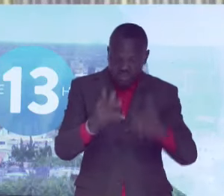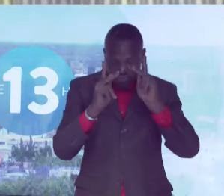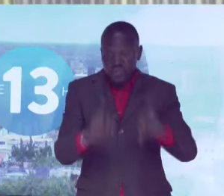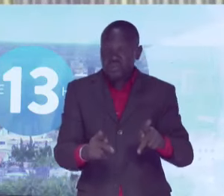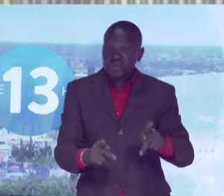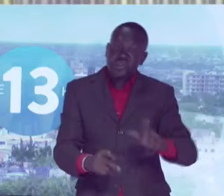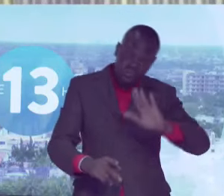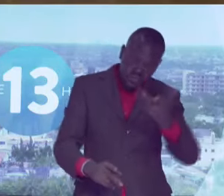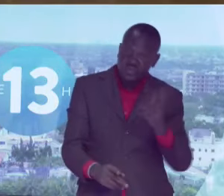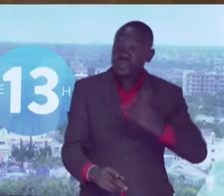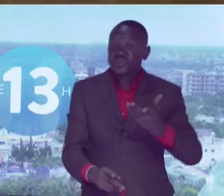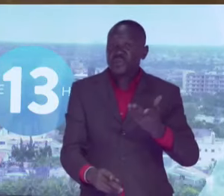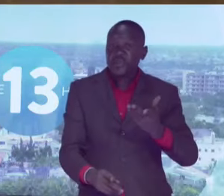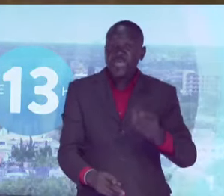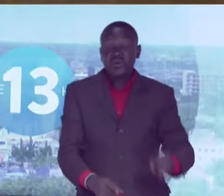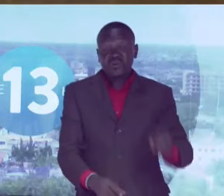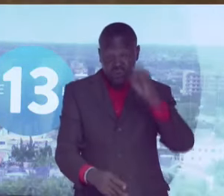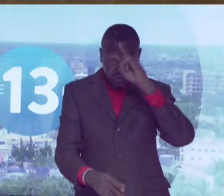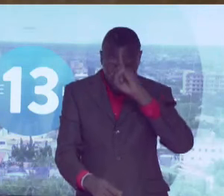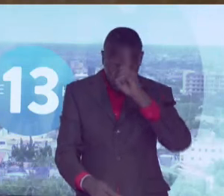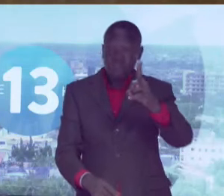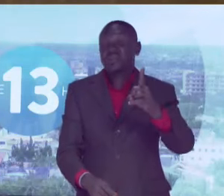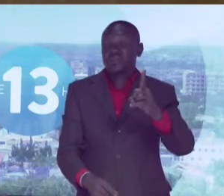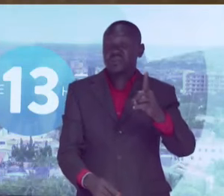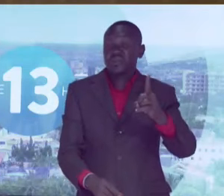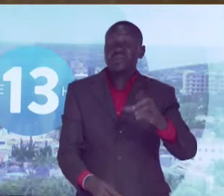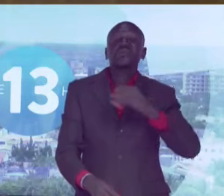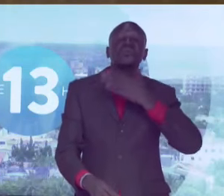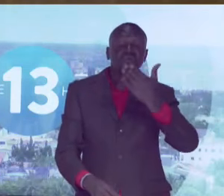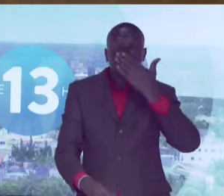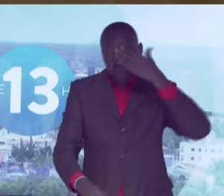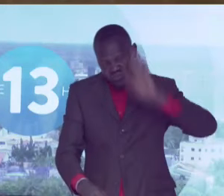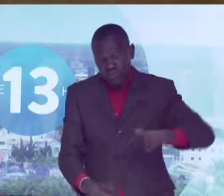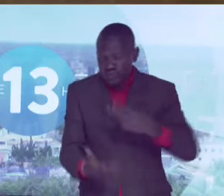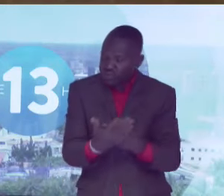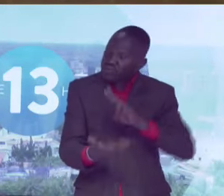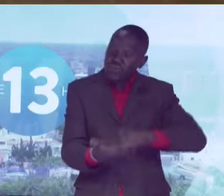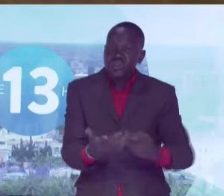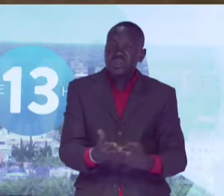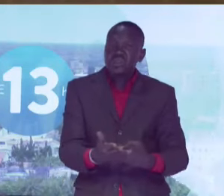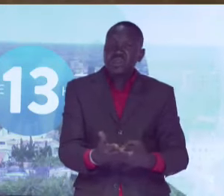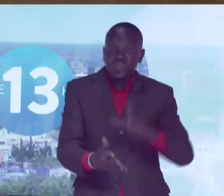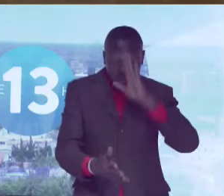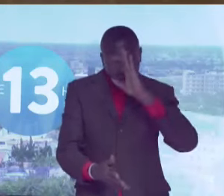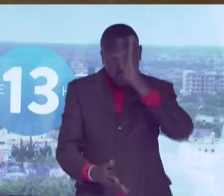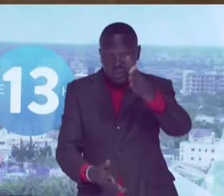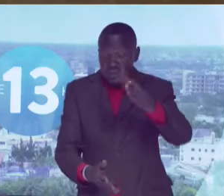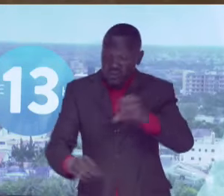Vous savez, les gens sont très intelligents dans le mauvais sens. Voilà, c'est des fuites en avant. Ils s'imaginent ce qu'on va